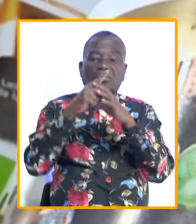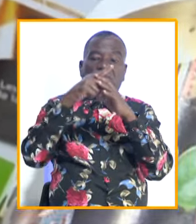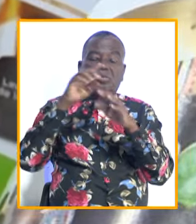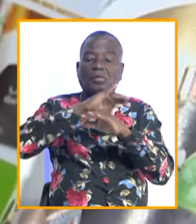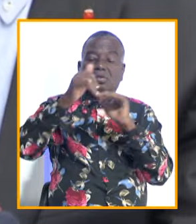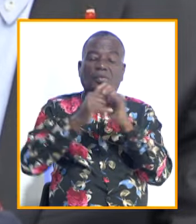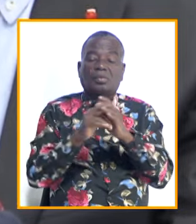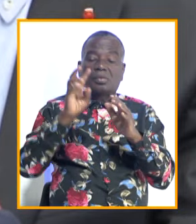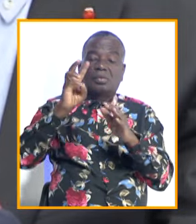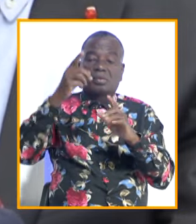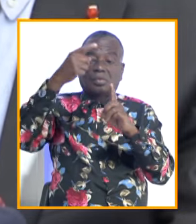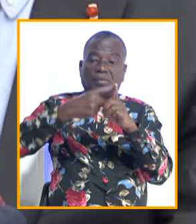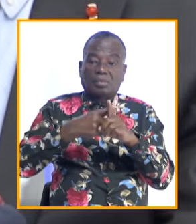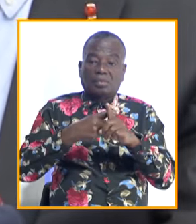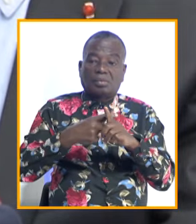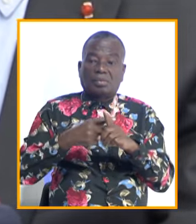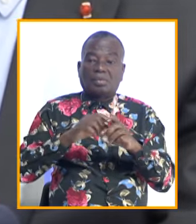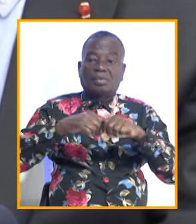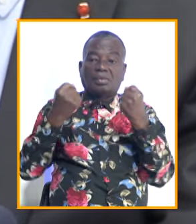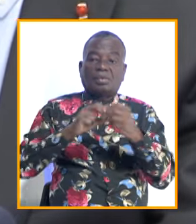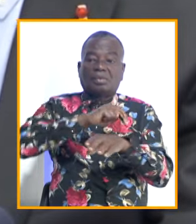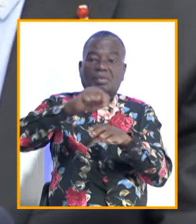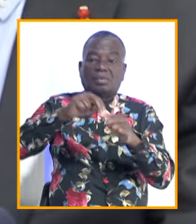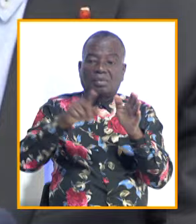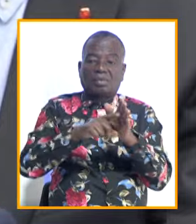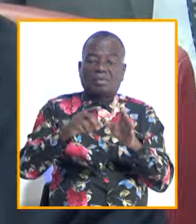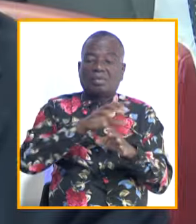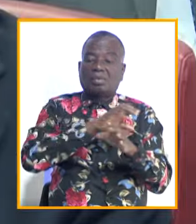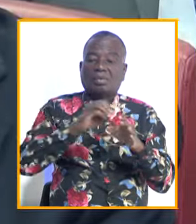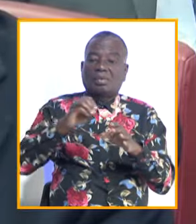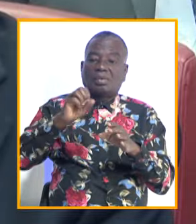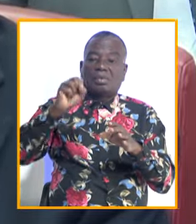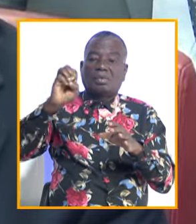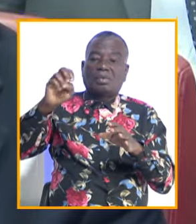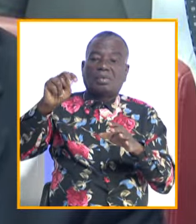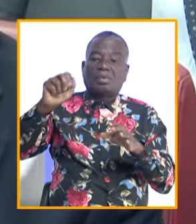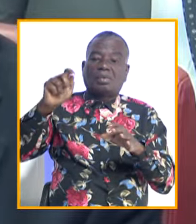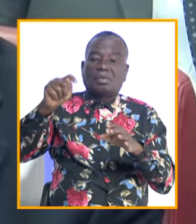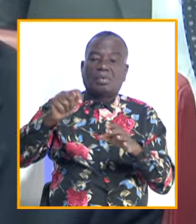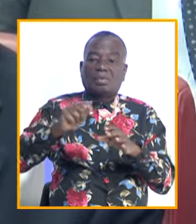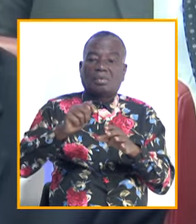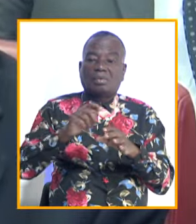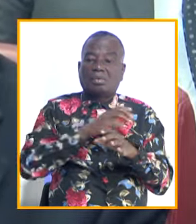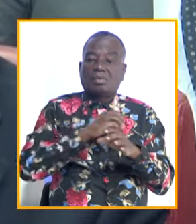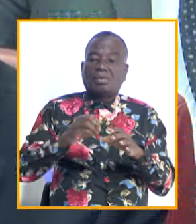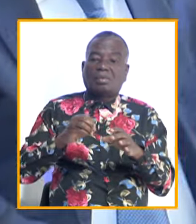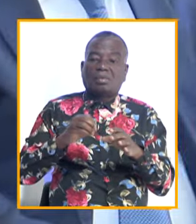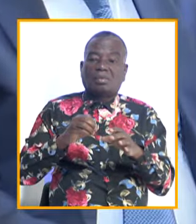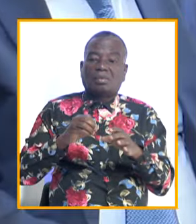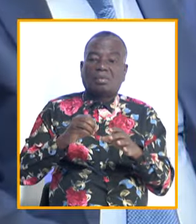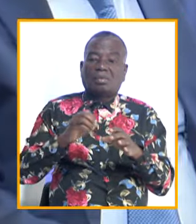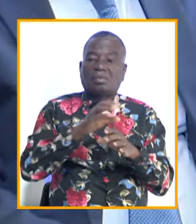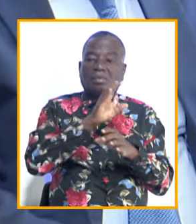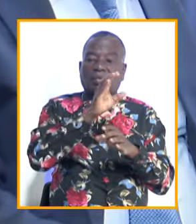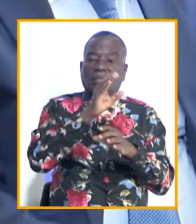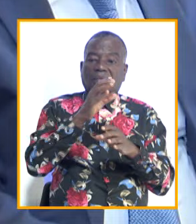pour mieux connaître, par exemple, l'Assemblée nationale et le Sénat, les conseils économiques et constitutionnels ou encore la Chambre